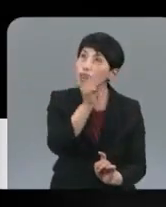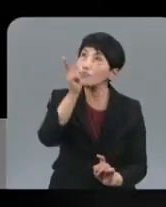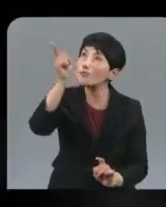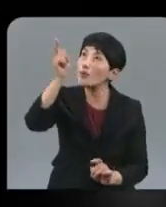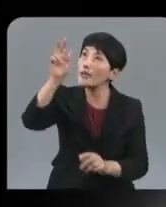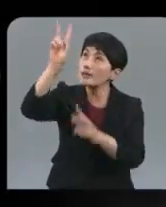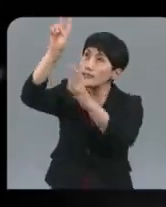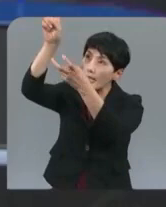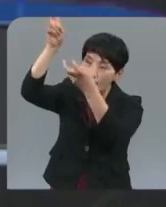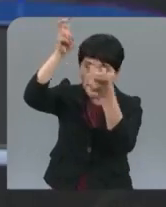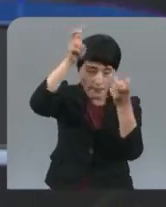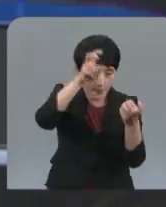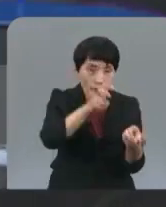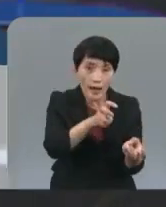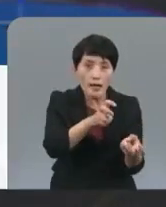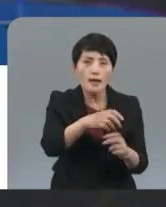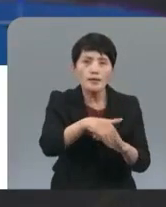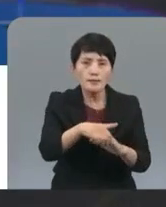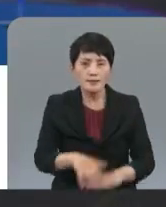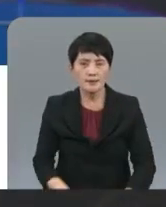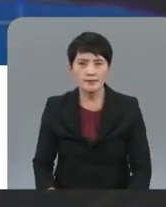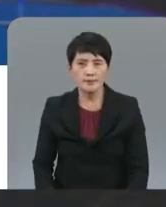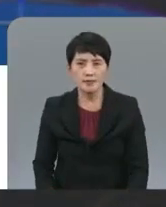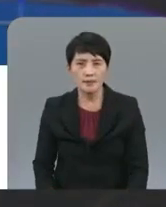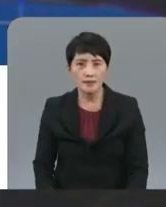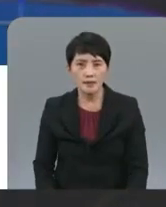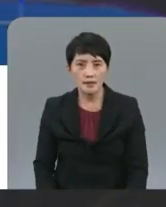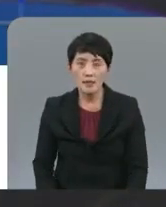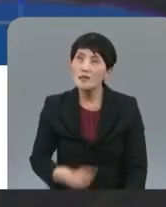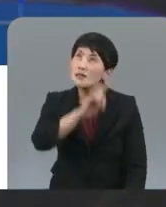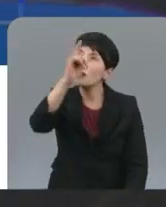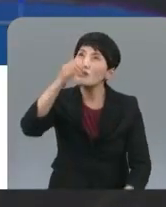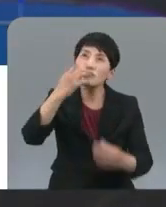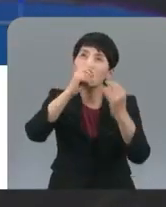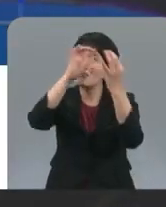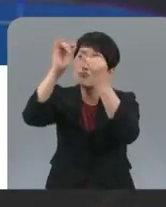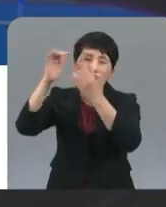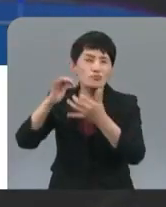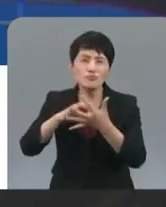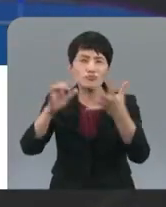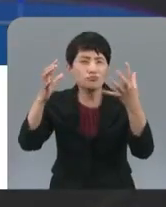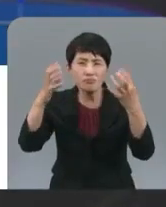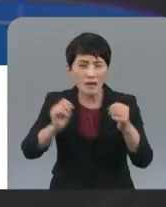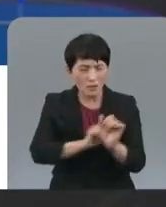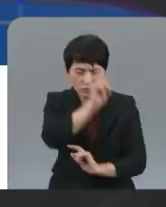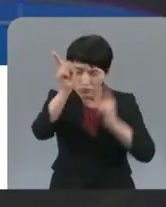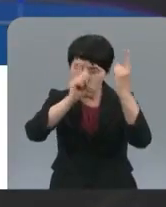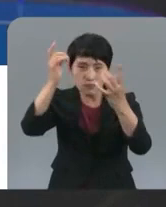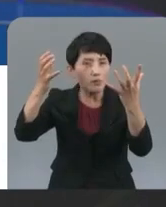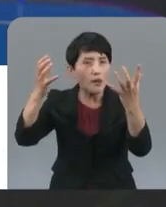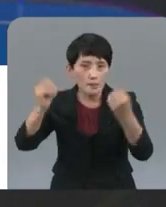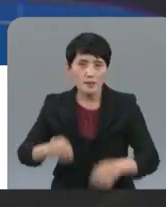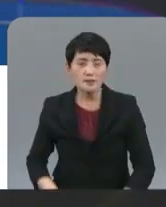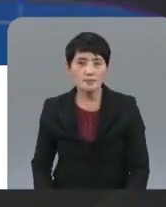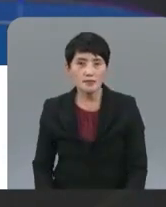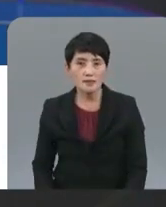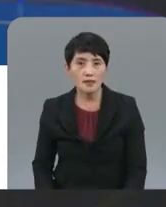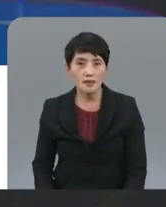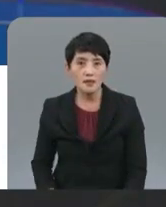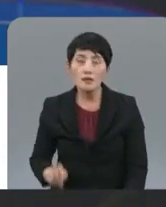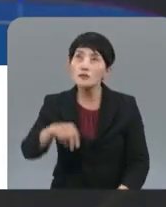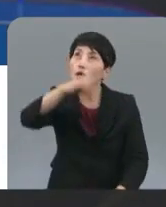sampah di luar angkasa yang memasang lengan robotik untuk membawa uribiol 1 ke atmosfer bumi seorang Peneliti senior Kais